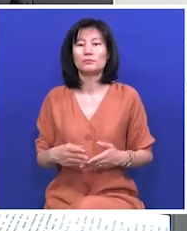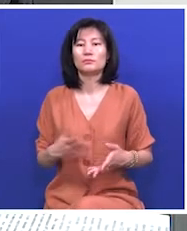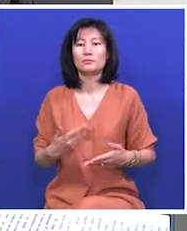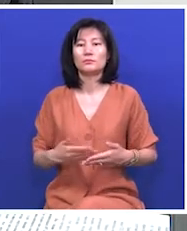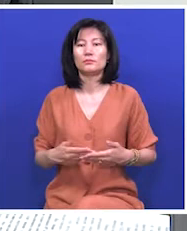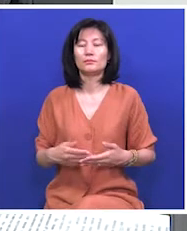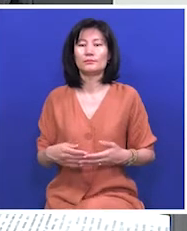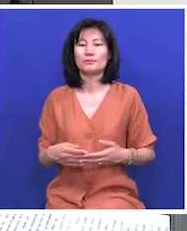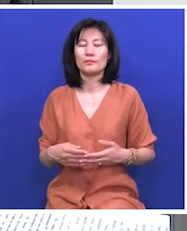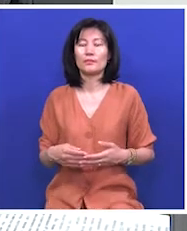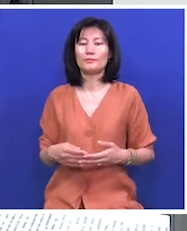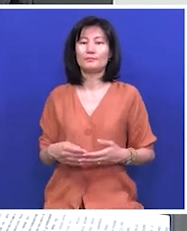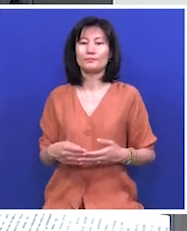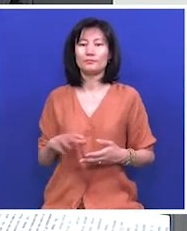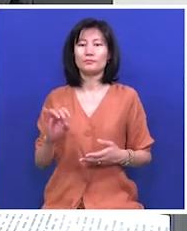мынау